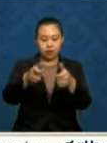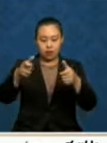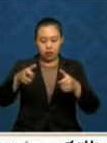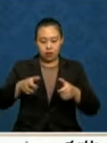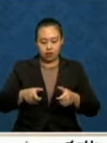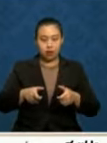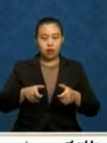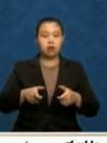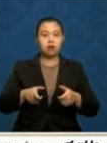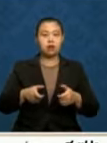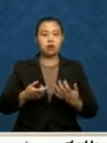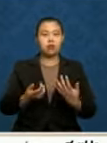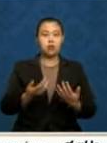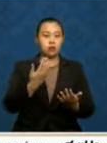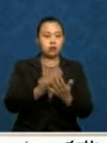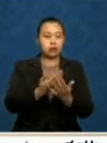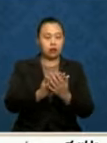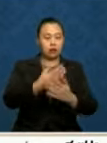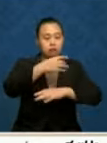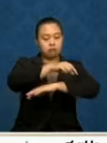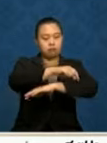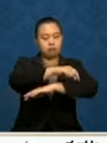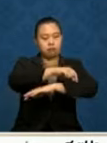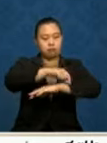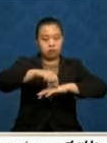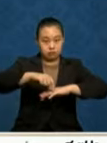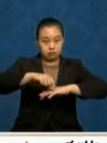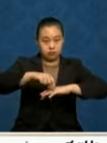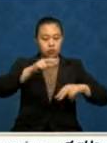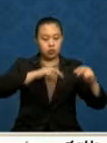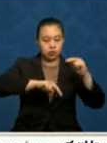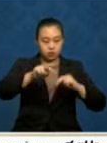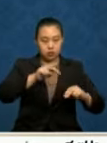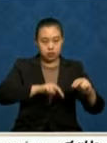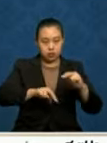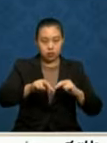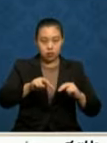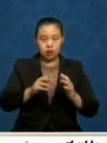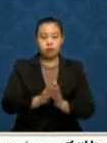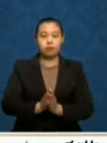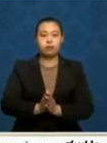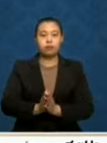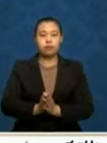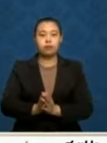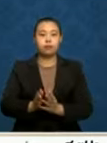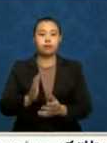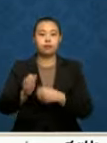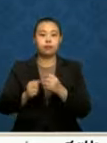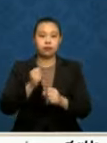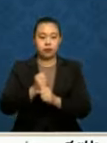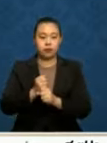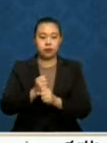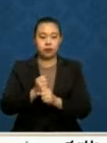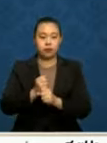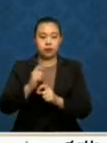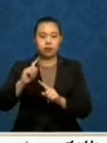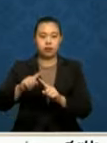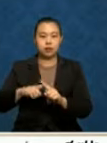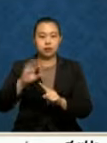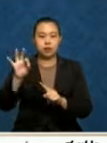การเงินกองทุนเพื่อผู้เคยเป็นสมาชิกสภาหรือสำหรับปีสิ้นสุดวันที่